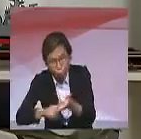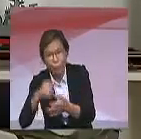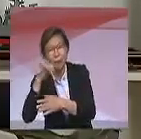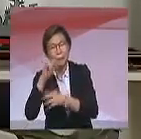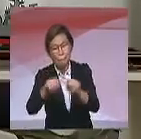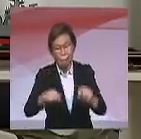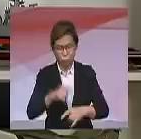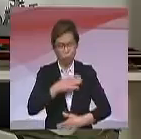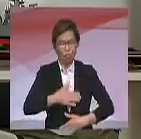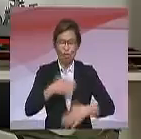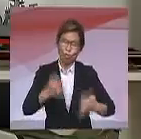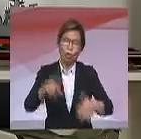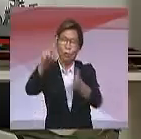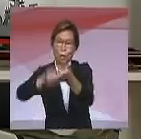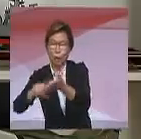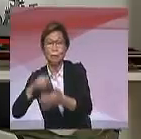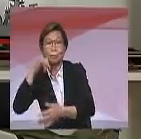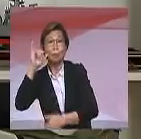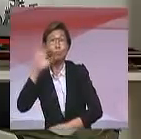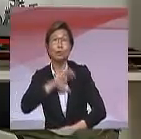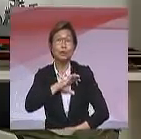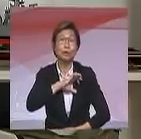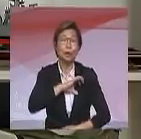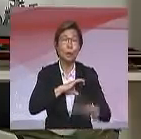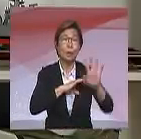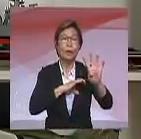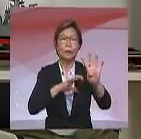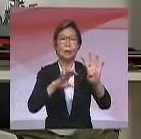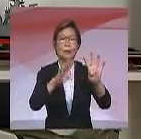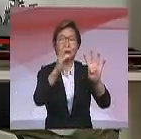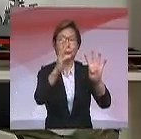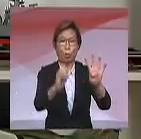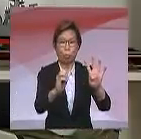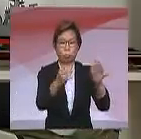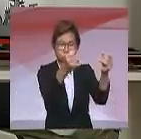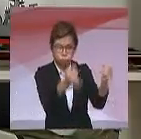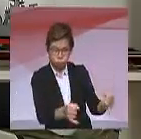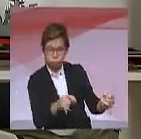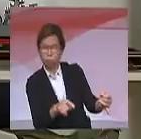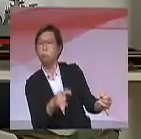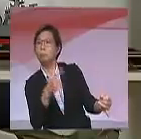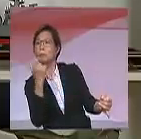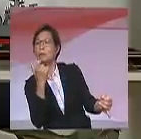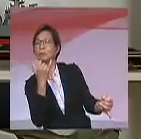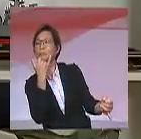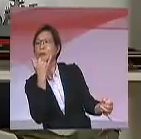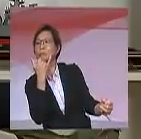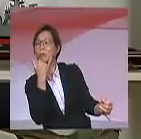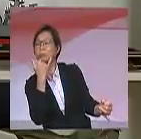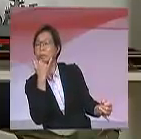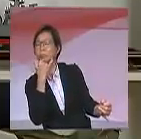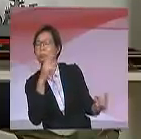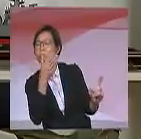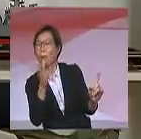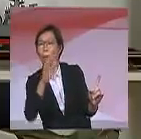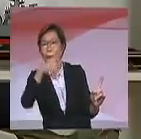Semalam PDRM telah menahan 460 individu di atas kesalahan engkar arahan